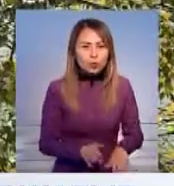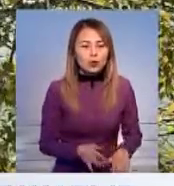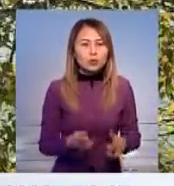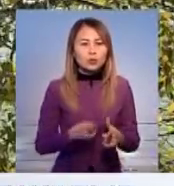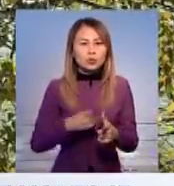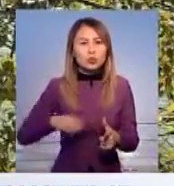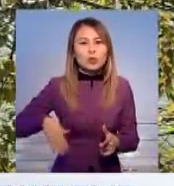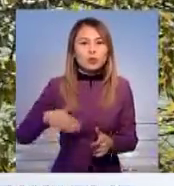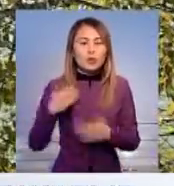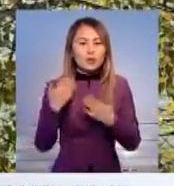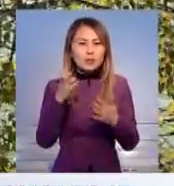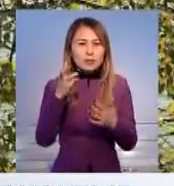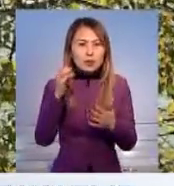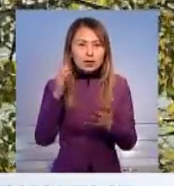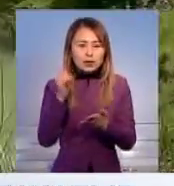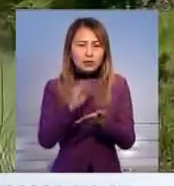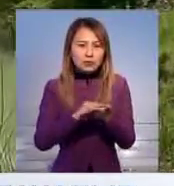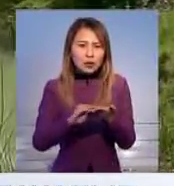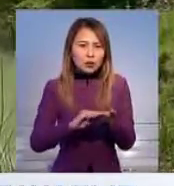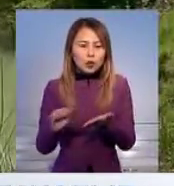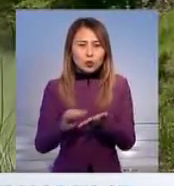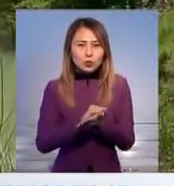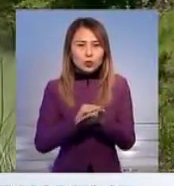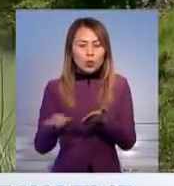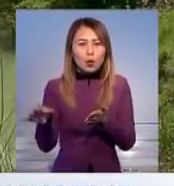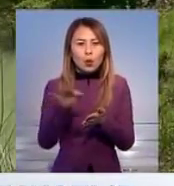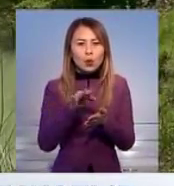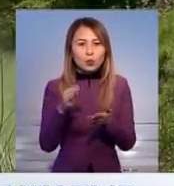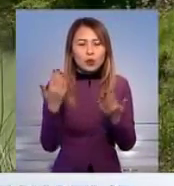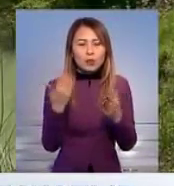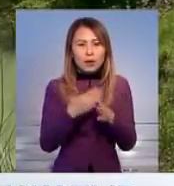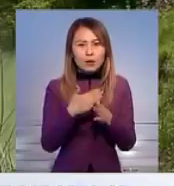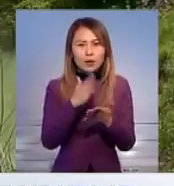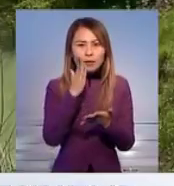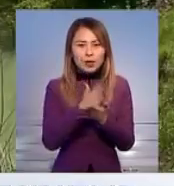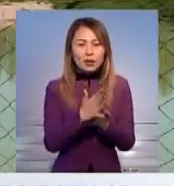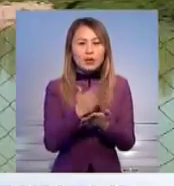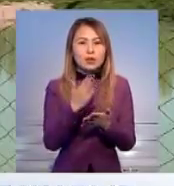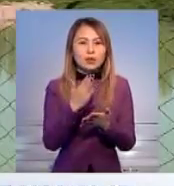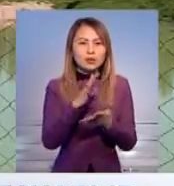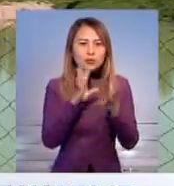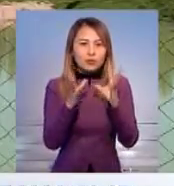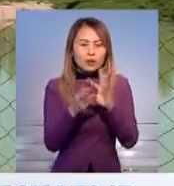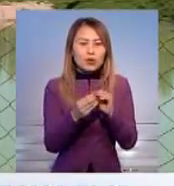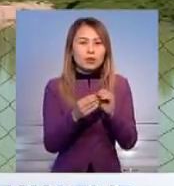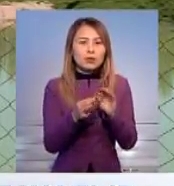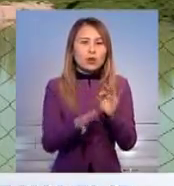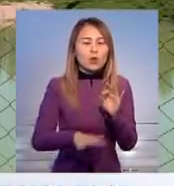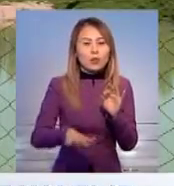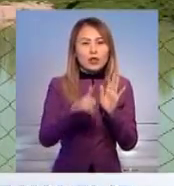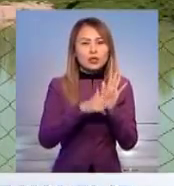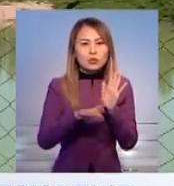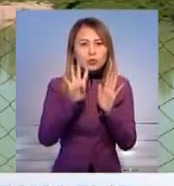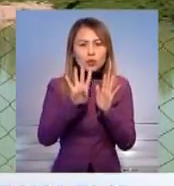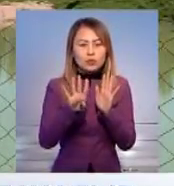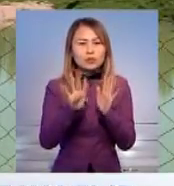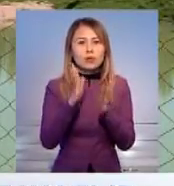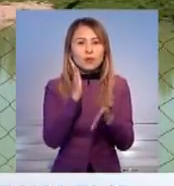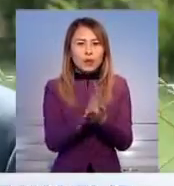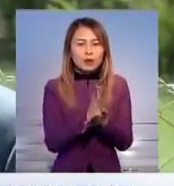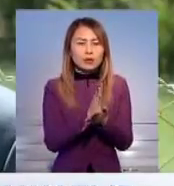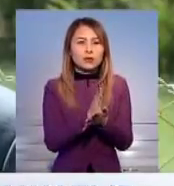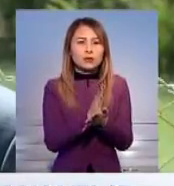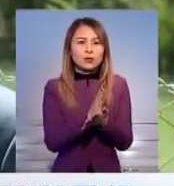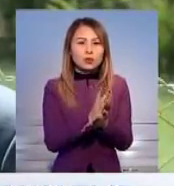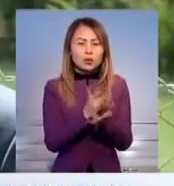қатар жобалық сметалық құжаттарына облыстық бюджеттен қазір бізге көмек беріліп жатыр 5 каналымызға. Жалпы ауданда 74 канал бар. Осыдан